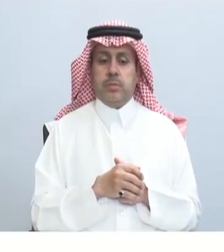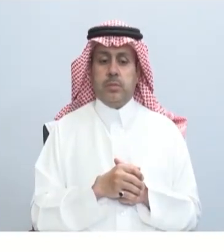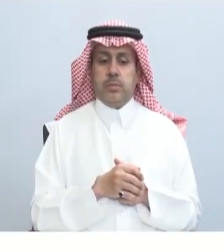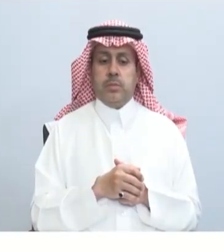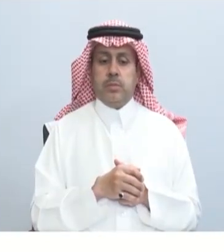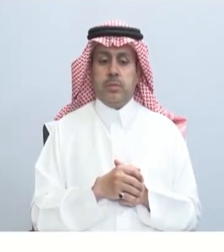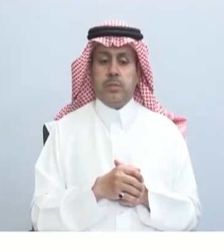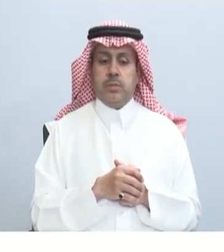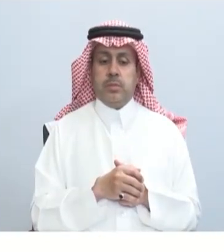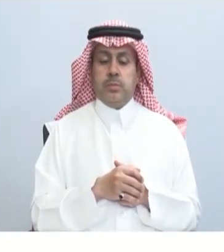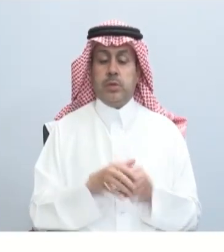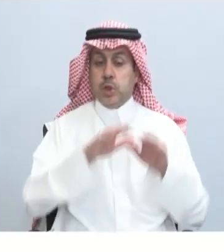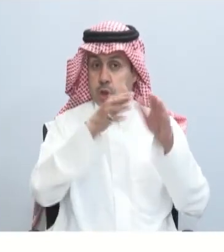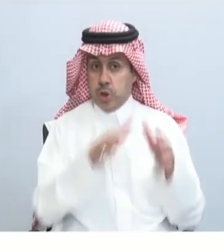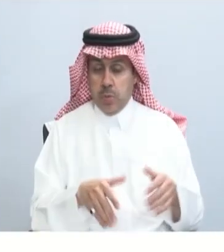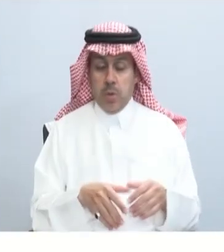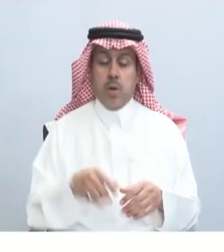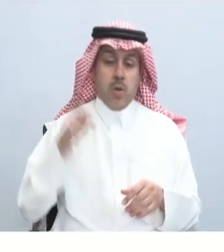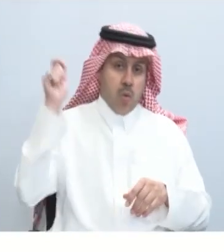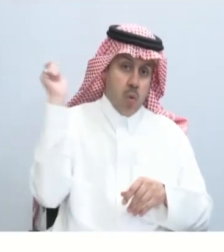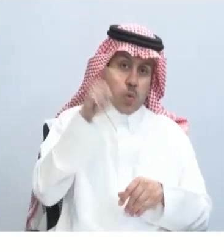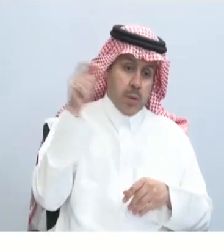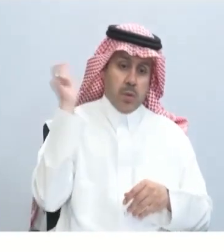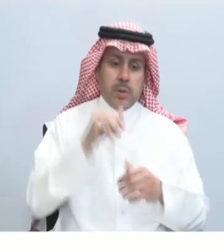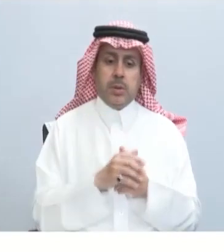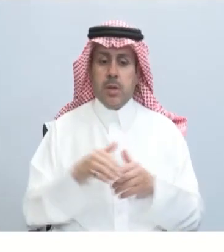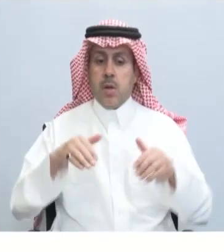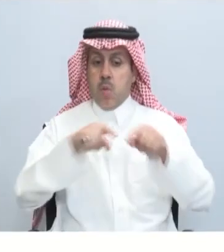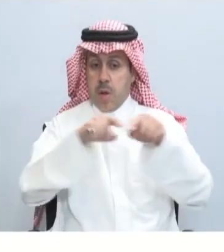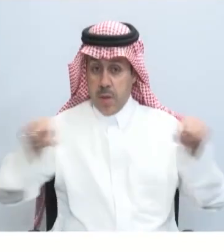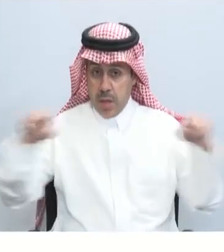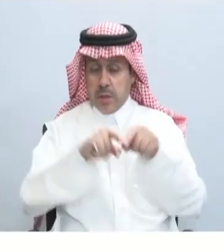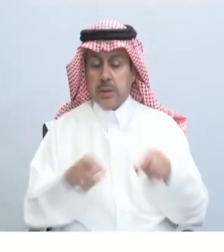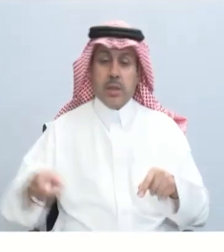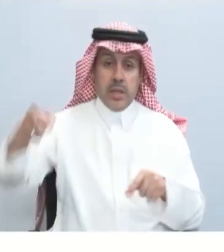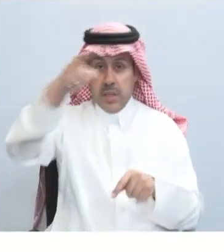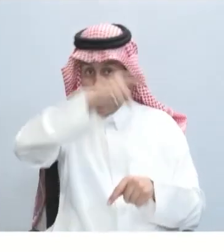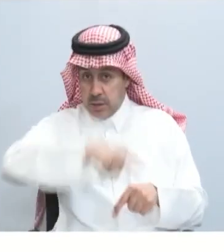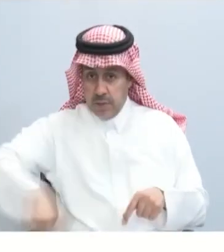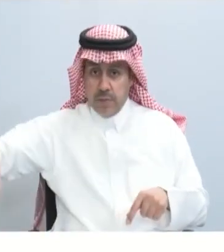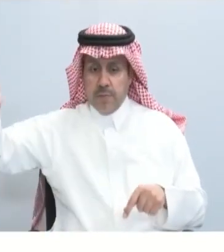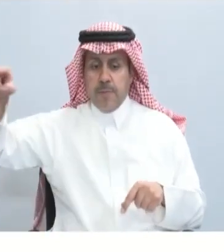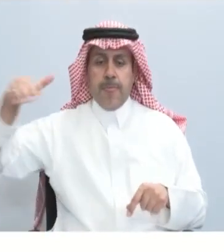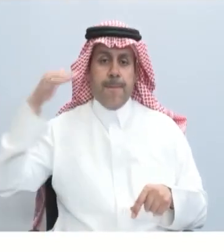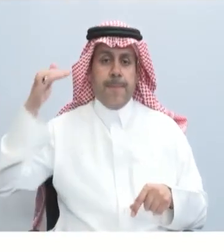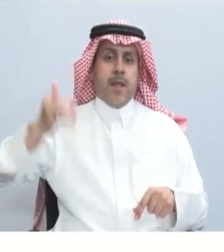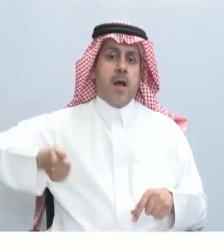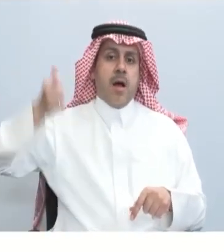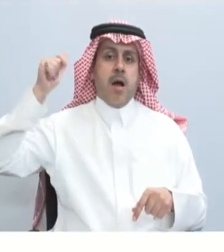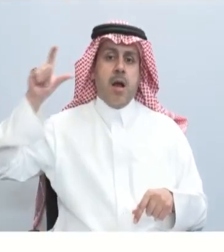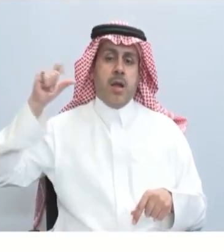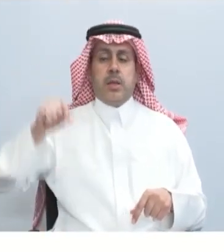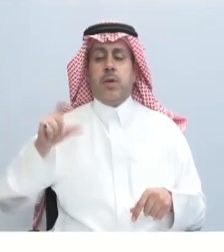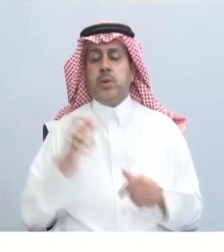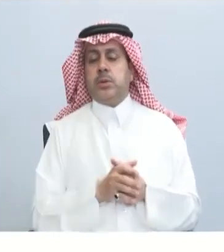المشركون هو جبل الرمات وهذا الخط خط التفاف خالد بن الوليد الذي